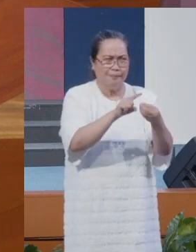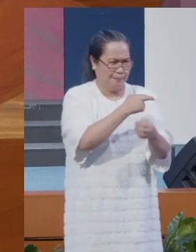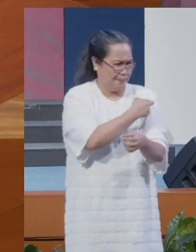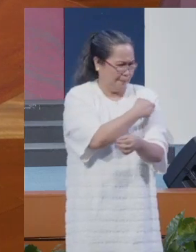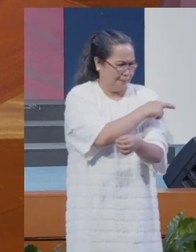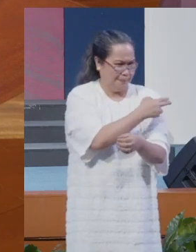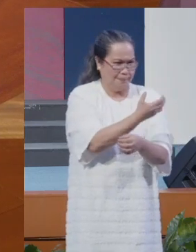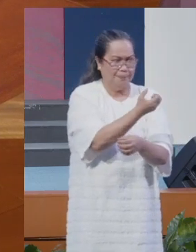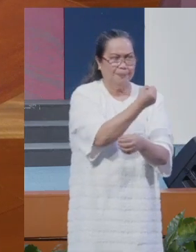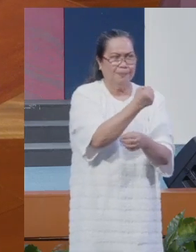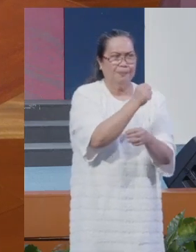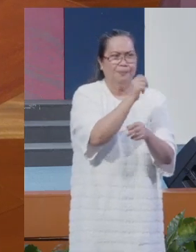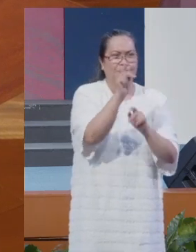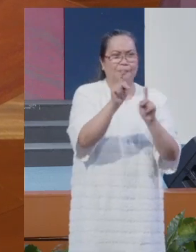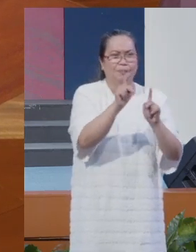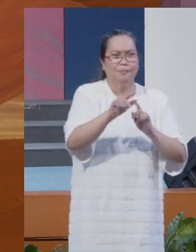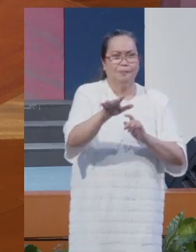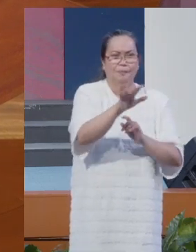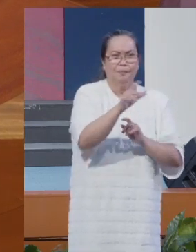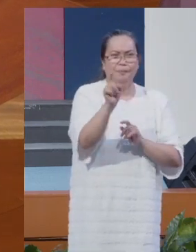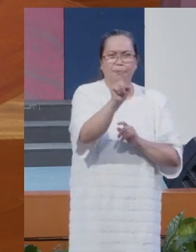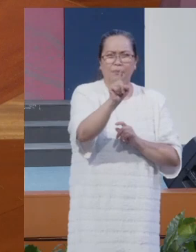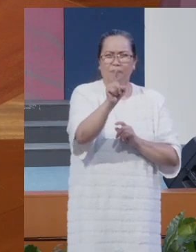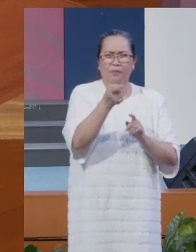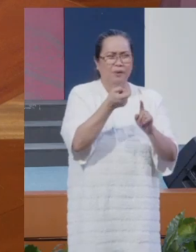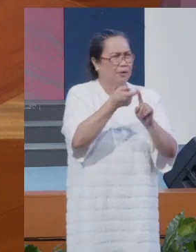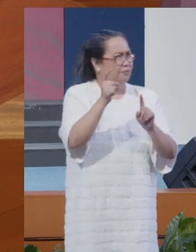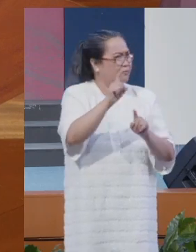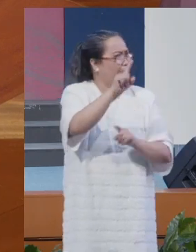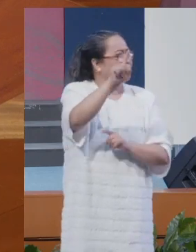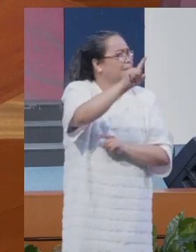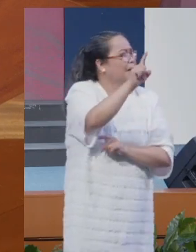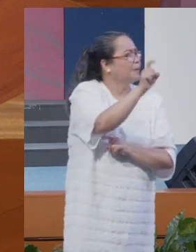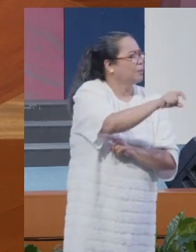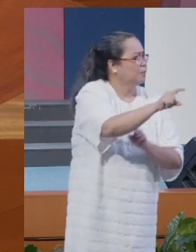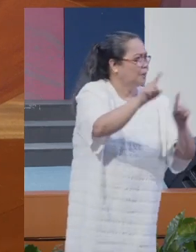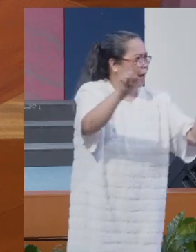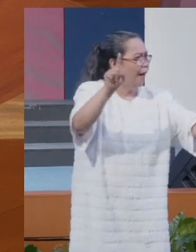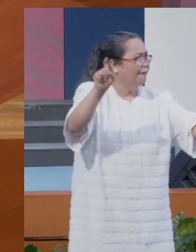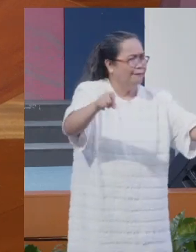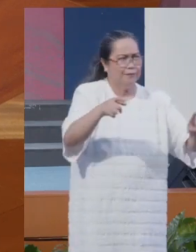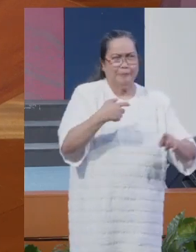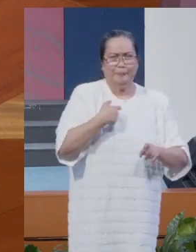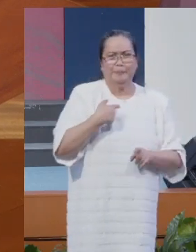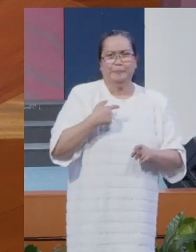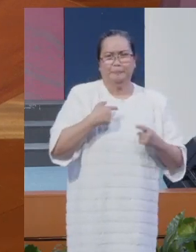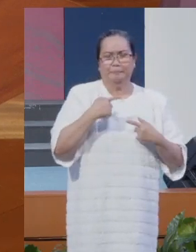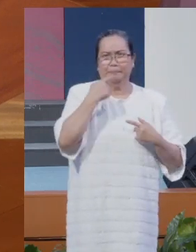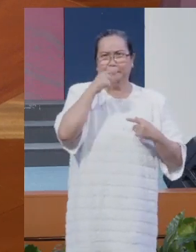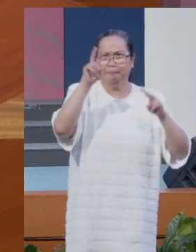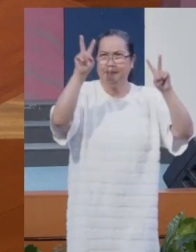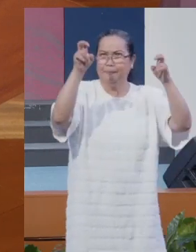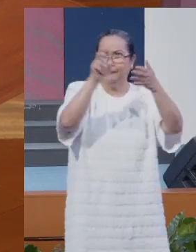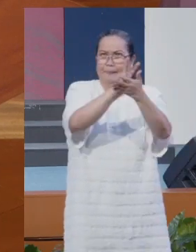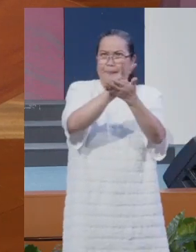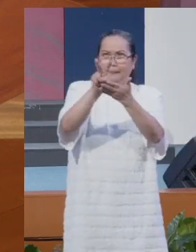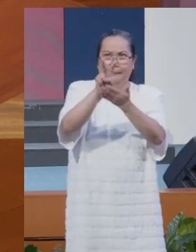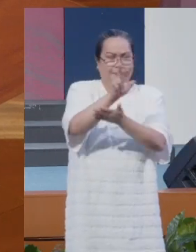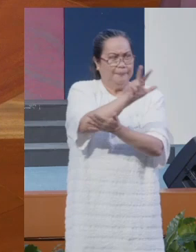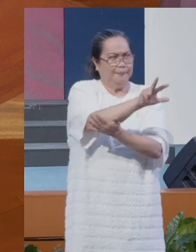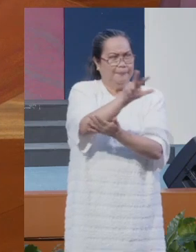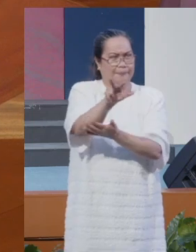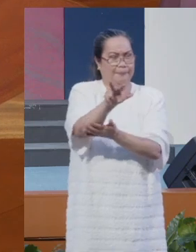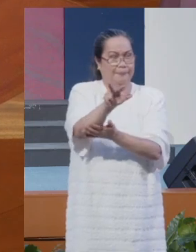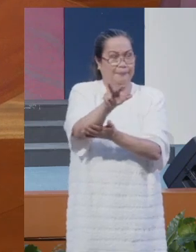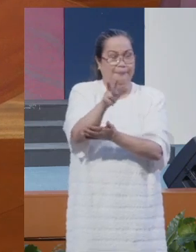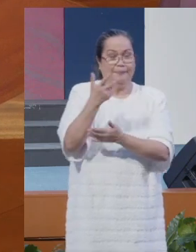makatao. Tignan po natin kung kanino nanggaling yung tanong. Ang sabi ng ating teksto sa verse 33,